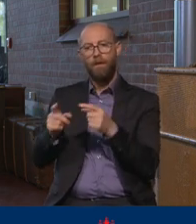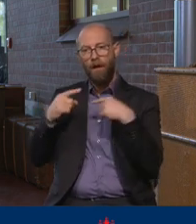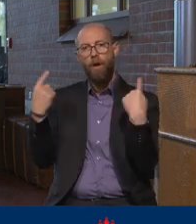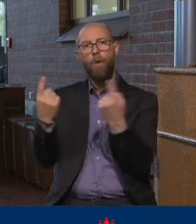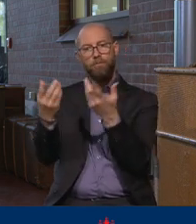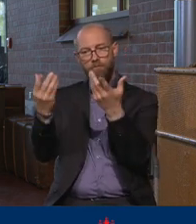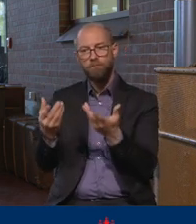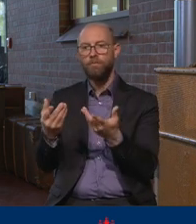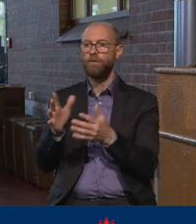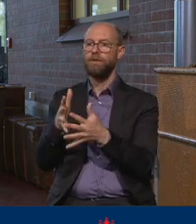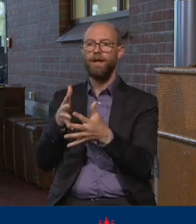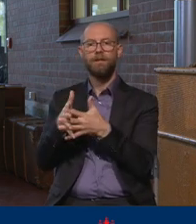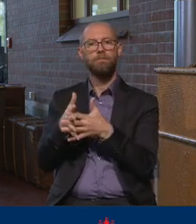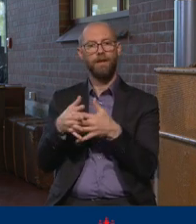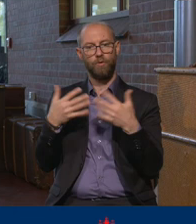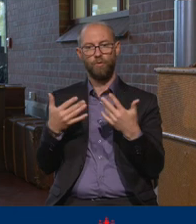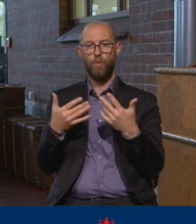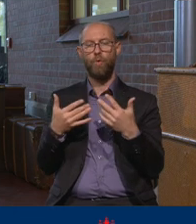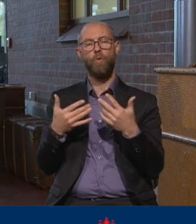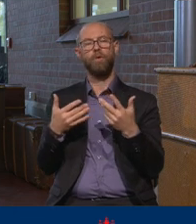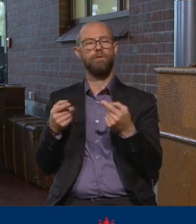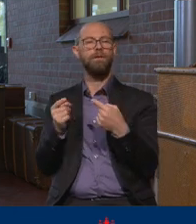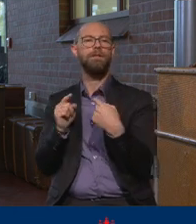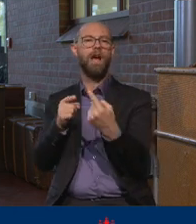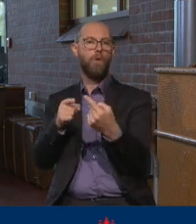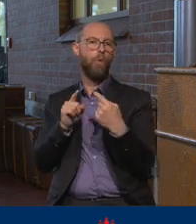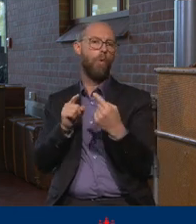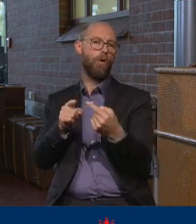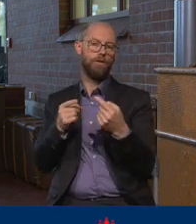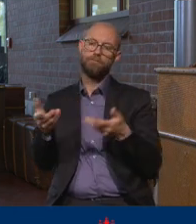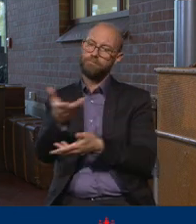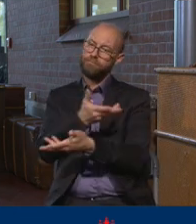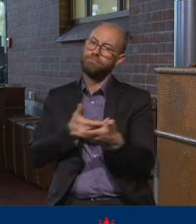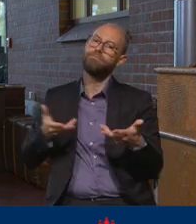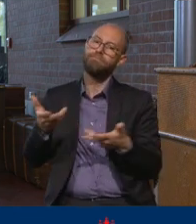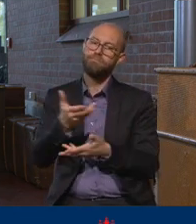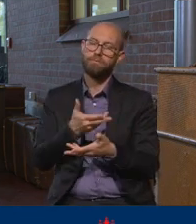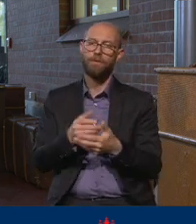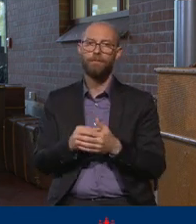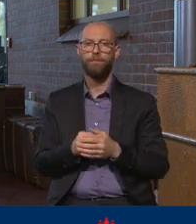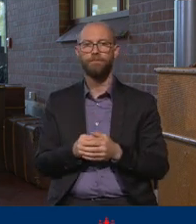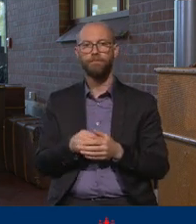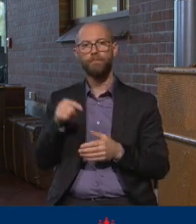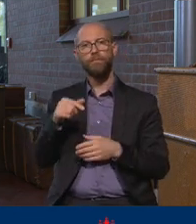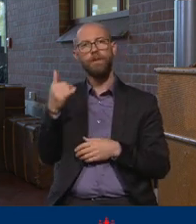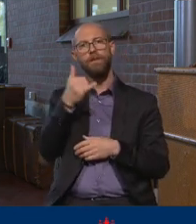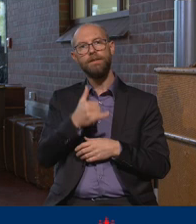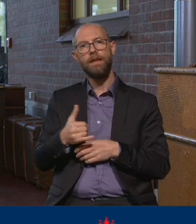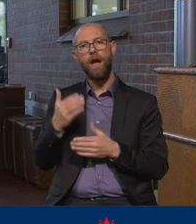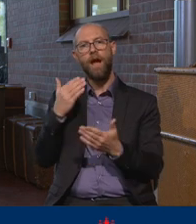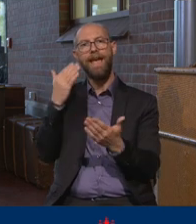und so gestalteten dialogs gegen ende des jahres legen wir